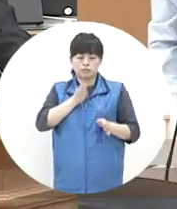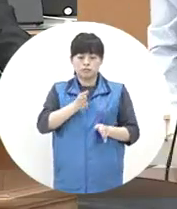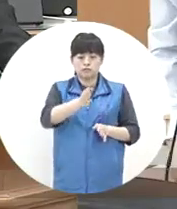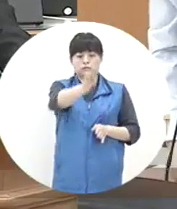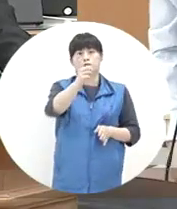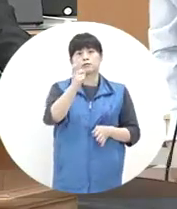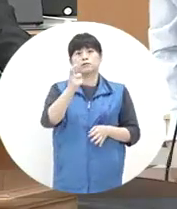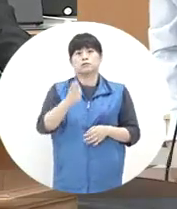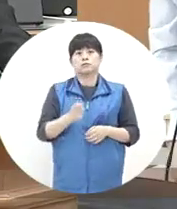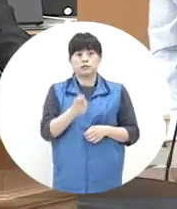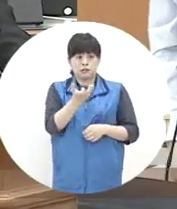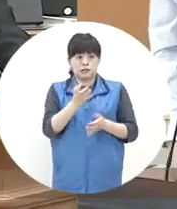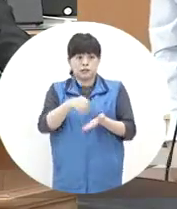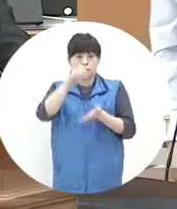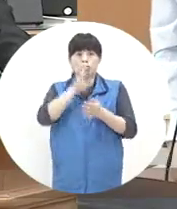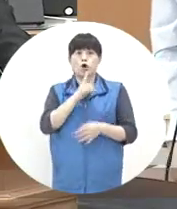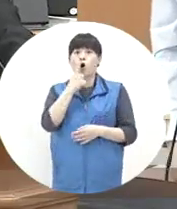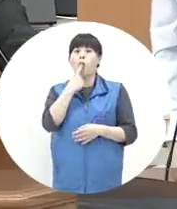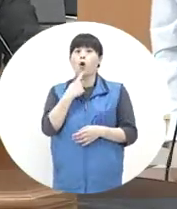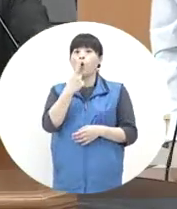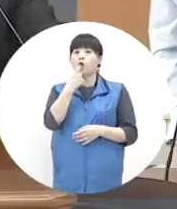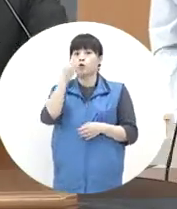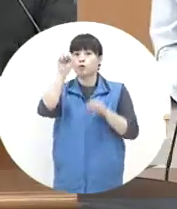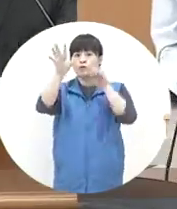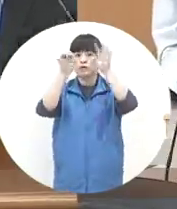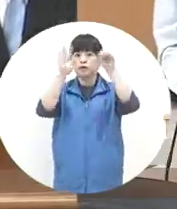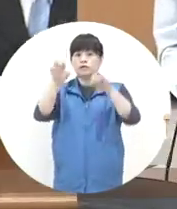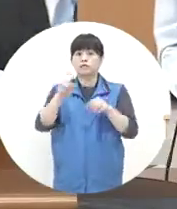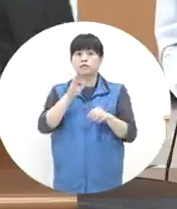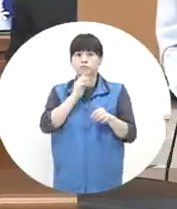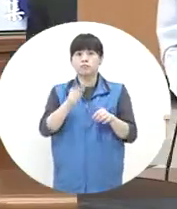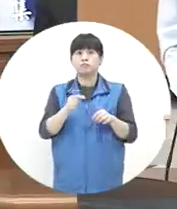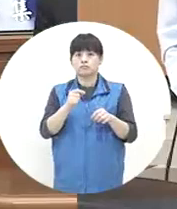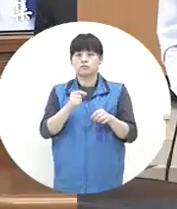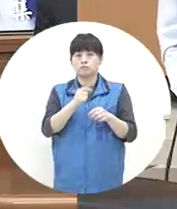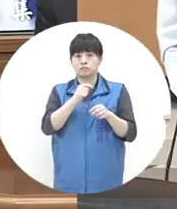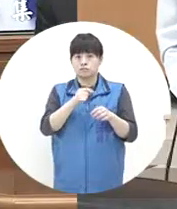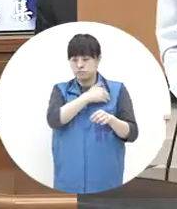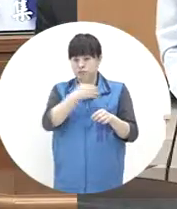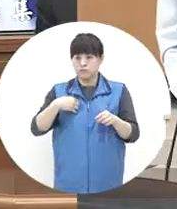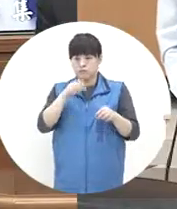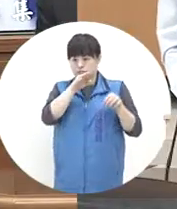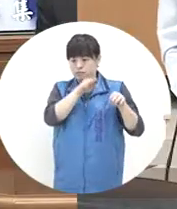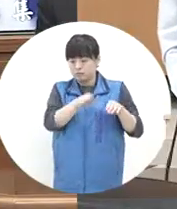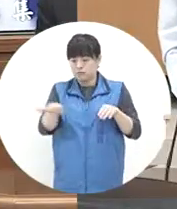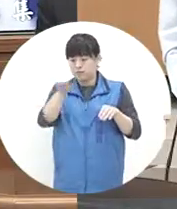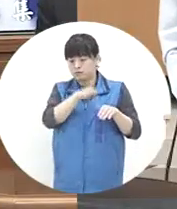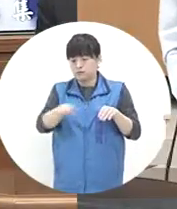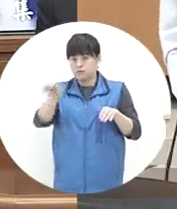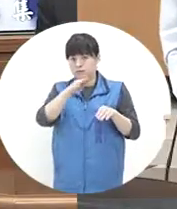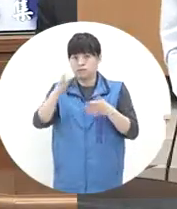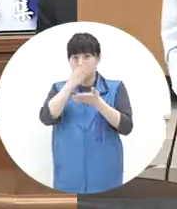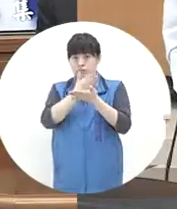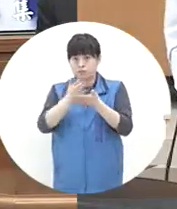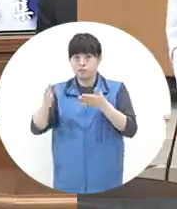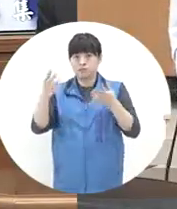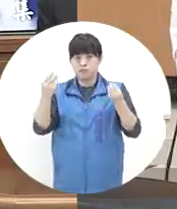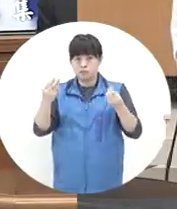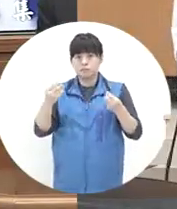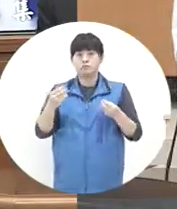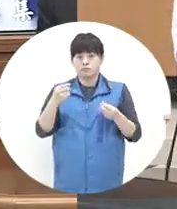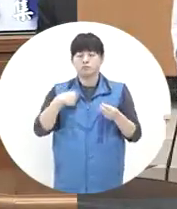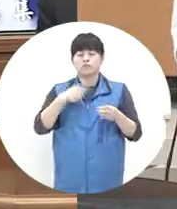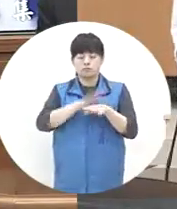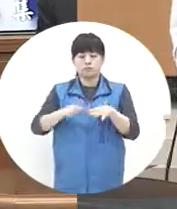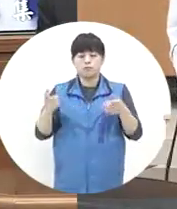刚讲这个问题啊、哦，它是红绿灯要设定的，要让它清道，能够把那个这个除车的空间把它清理开来。那这个我们也会一